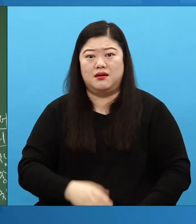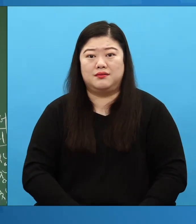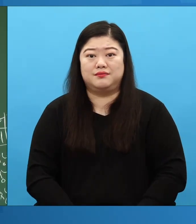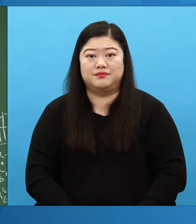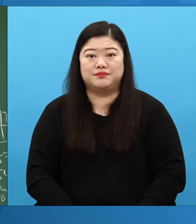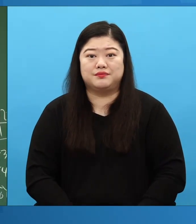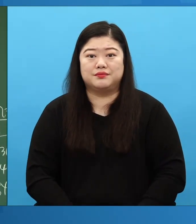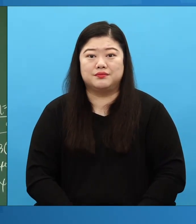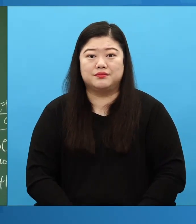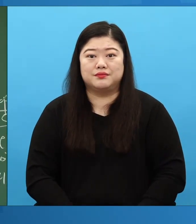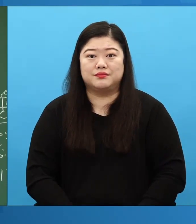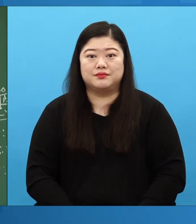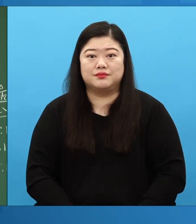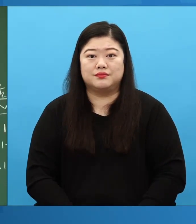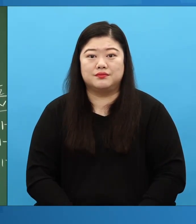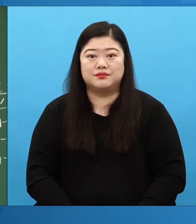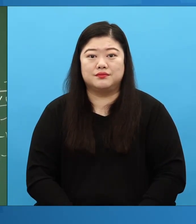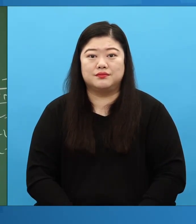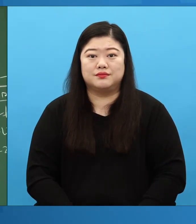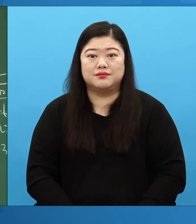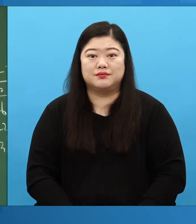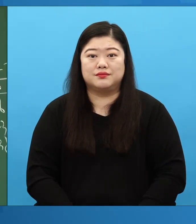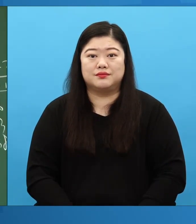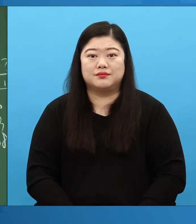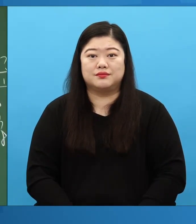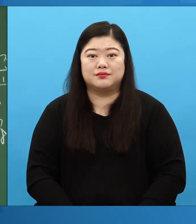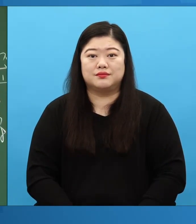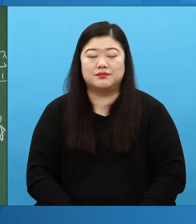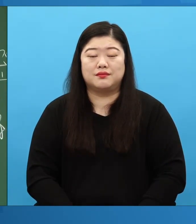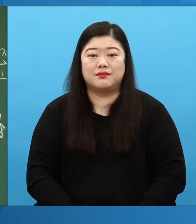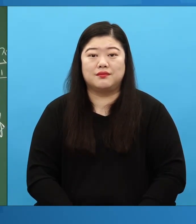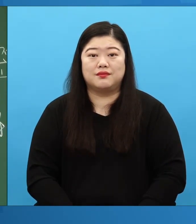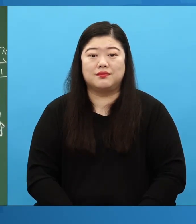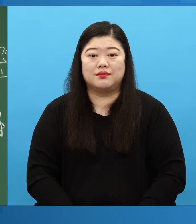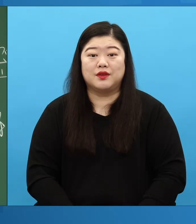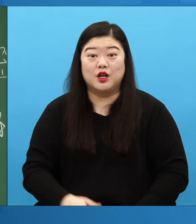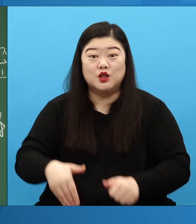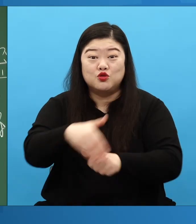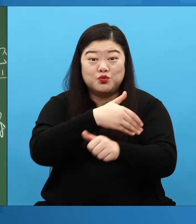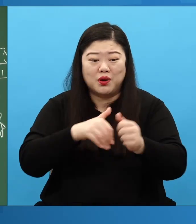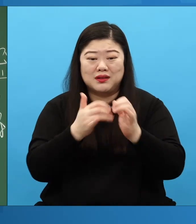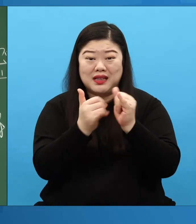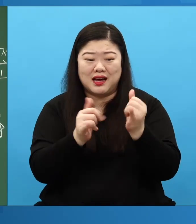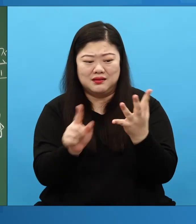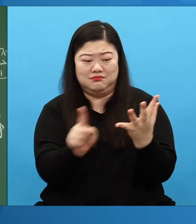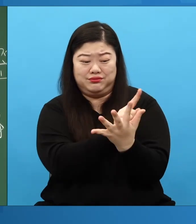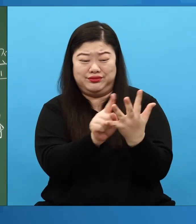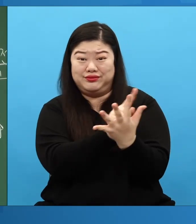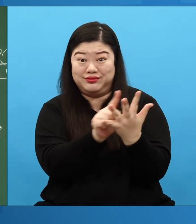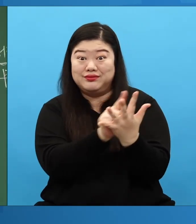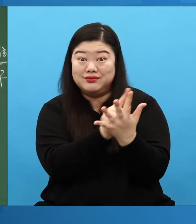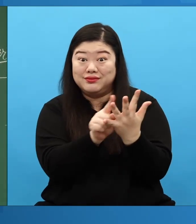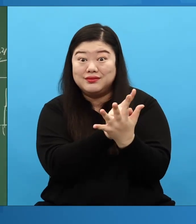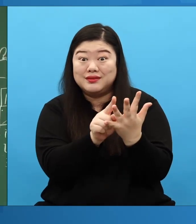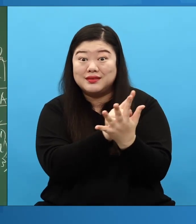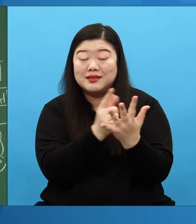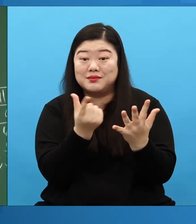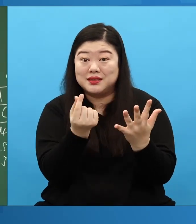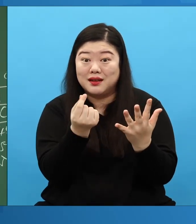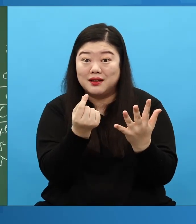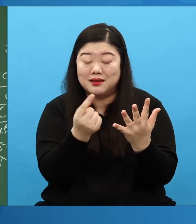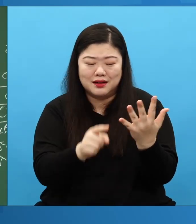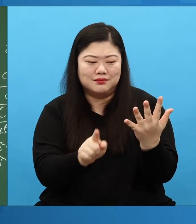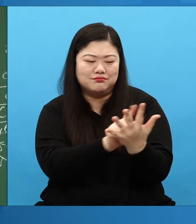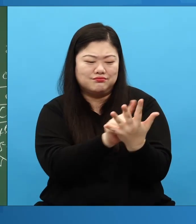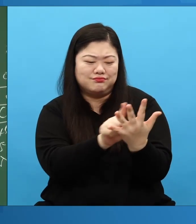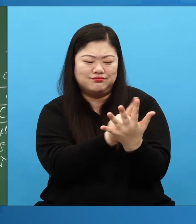이게 중요한 사람들 뭐 안 좋은 사람들, 좋은 사람들 우리 많이 있을 거 아닙니까? I'm sure there are amongst us that are very important, other people around